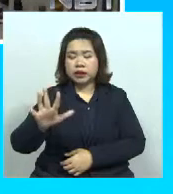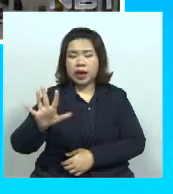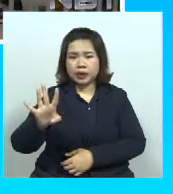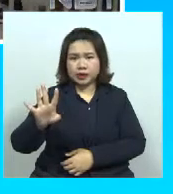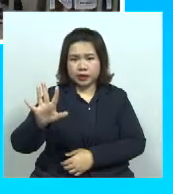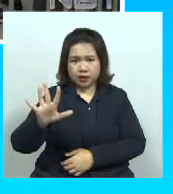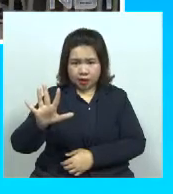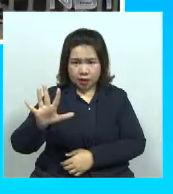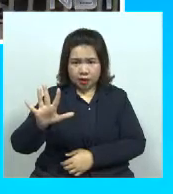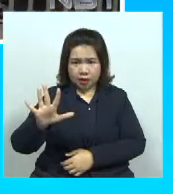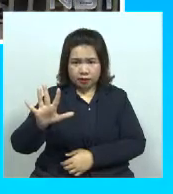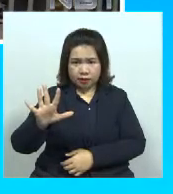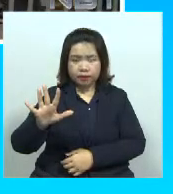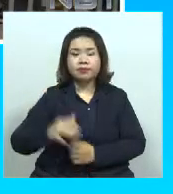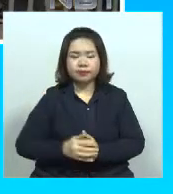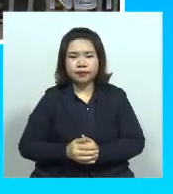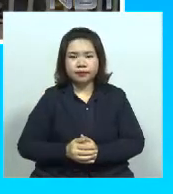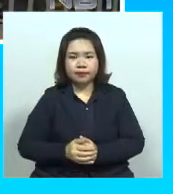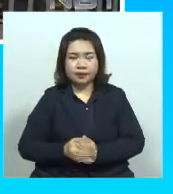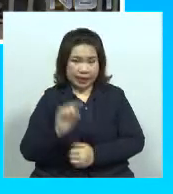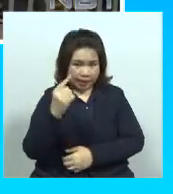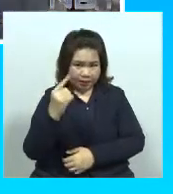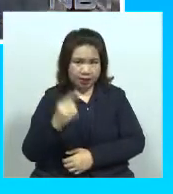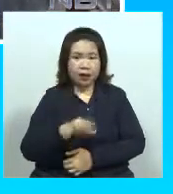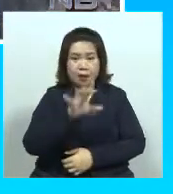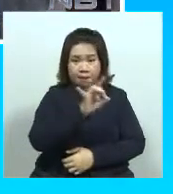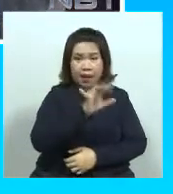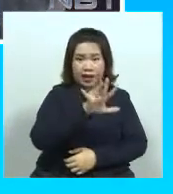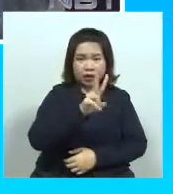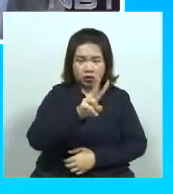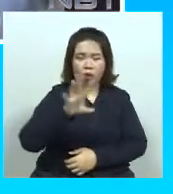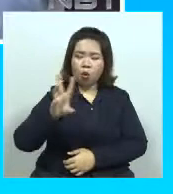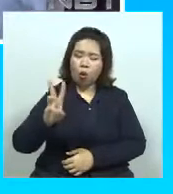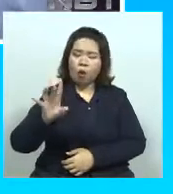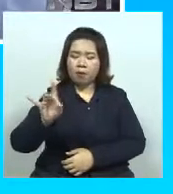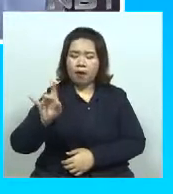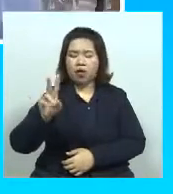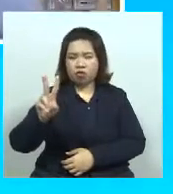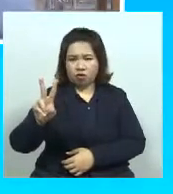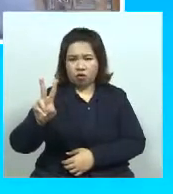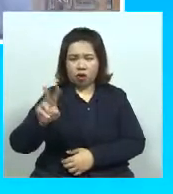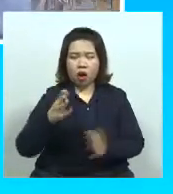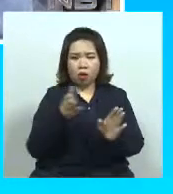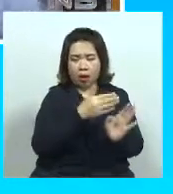6821 1545 ค่ะ นะครับ ขออีกรอบนึงค่ะ 852682ครับ